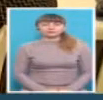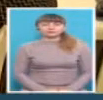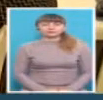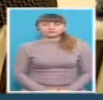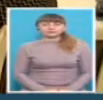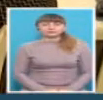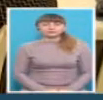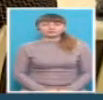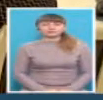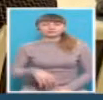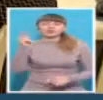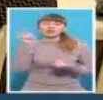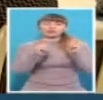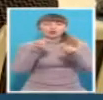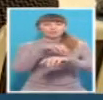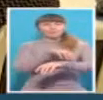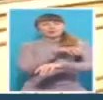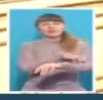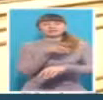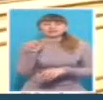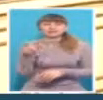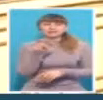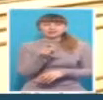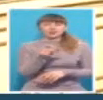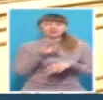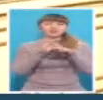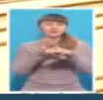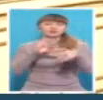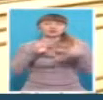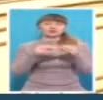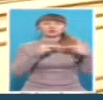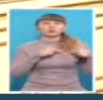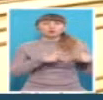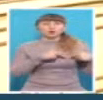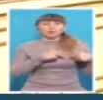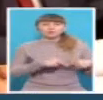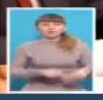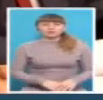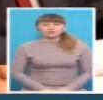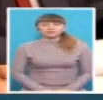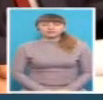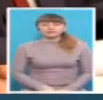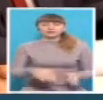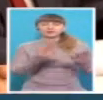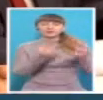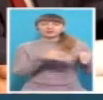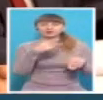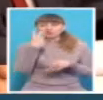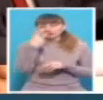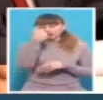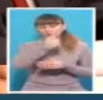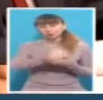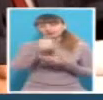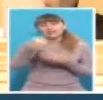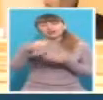Нұр Отан халықтық демократиялық партиясының есеп беру сайлау конференциясында барлық аудан делегаттары бас қосты. Жиналғандар партиялықтардың азғантай